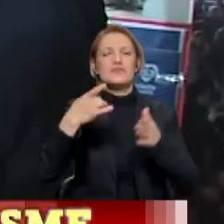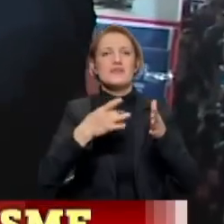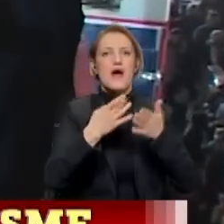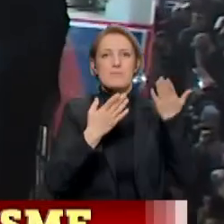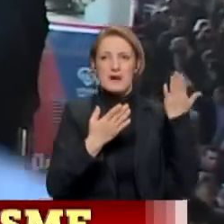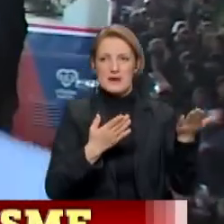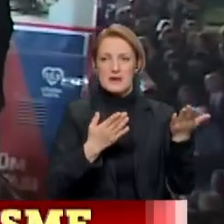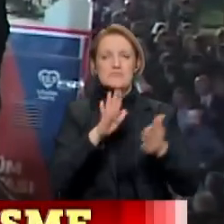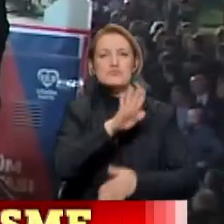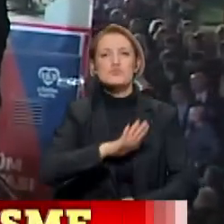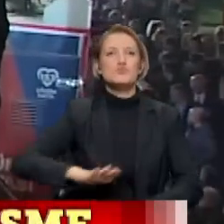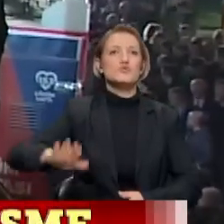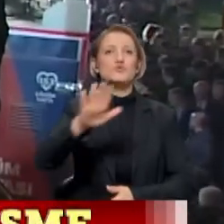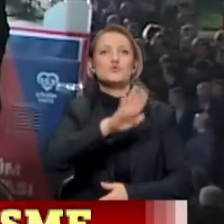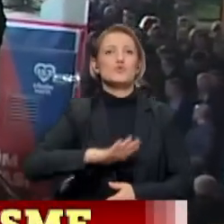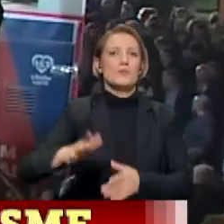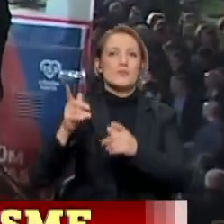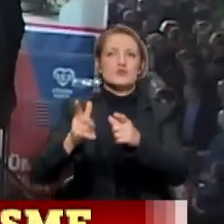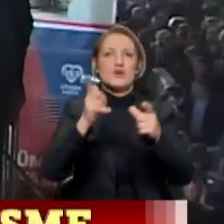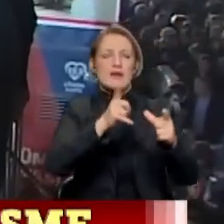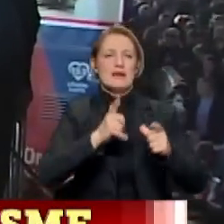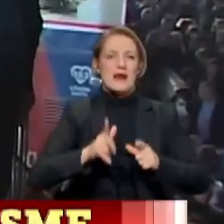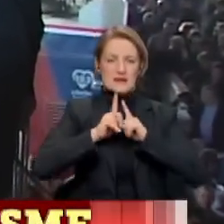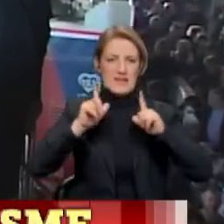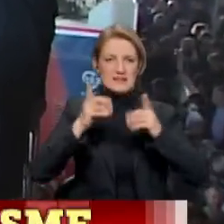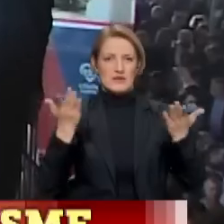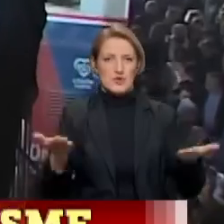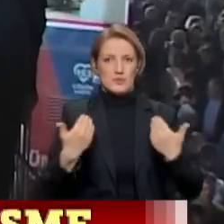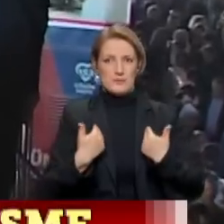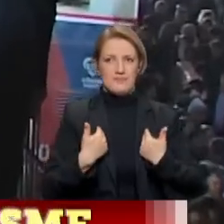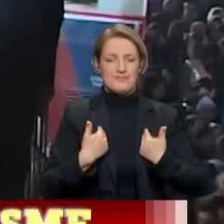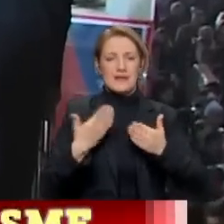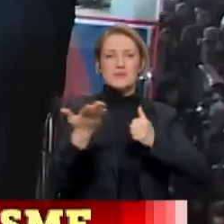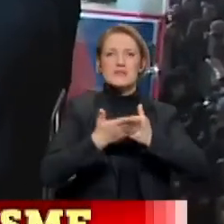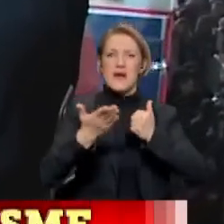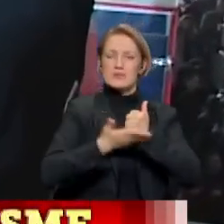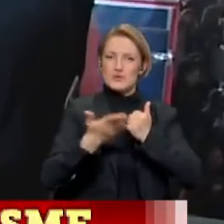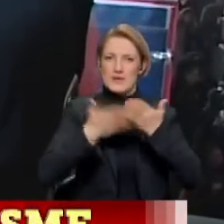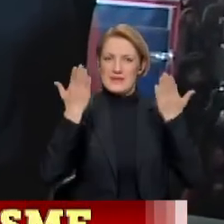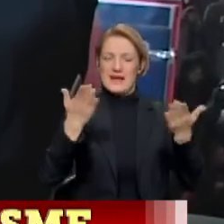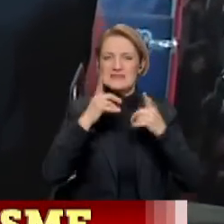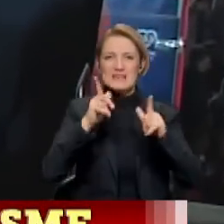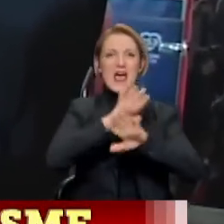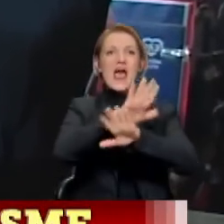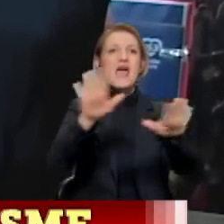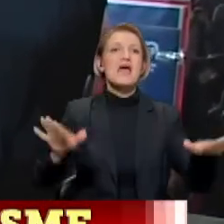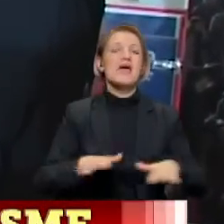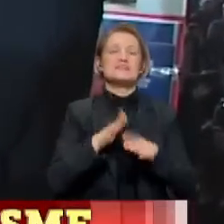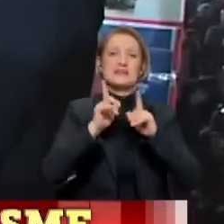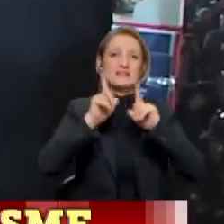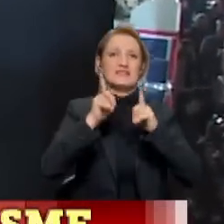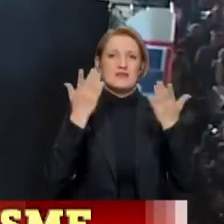Diyarbakır'a, bütün şehirlere sesleniyorum. Trabzon'a sesleniyorum, hepsine